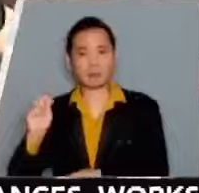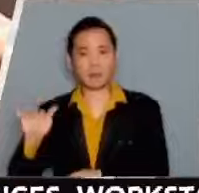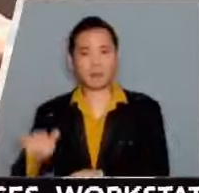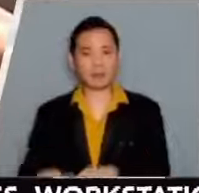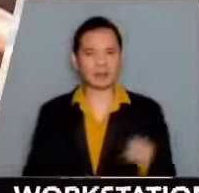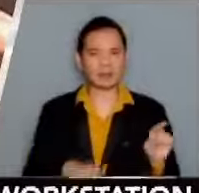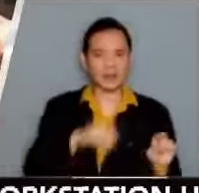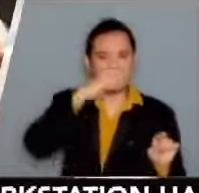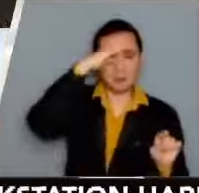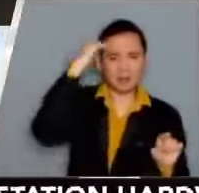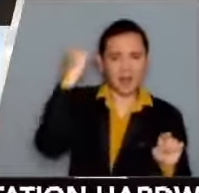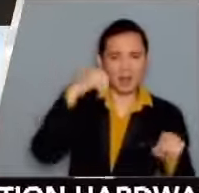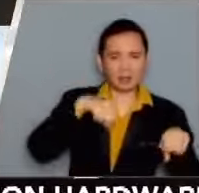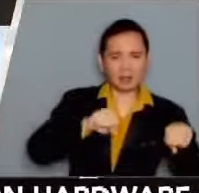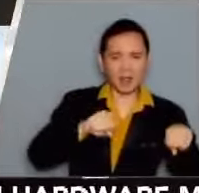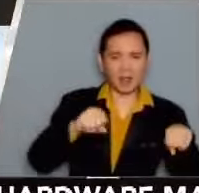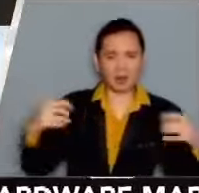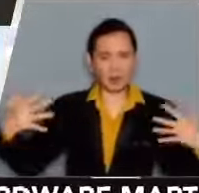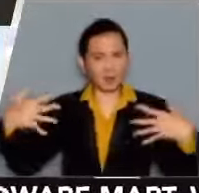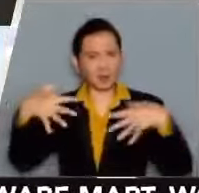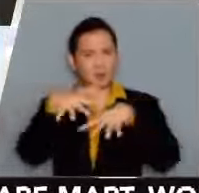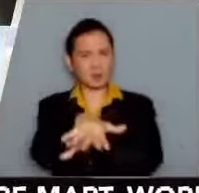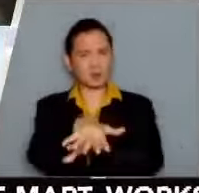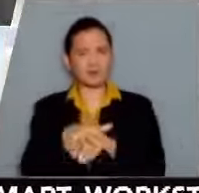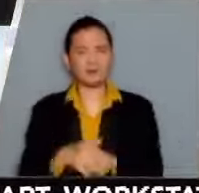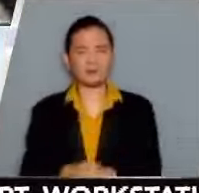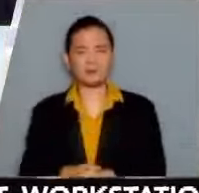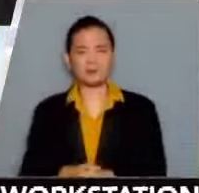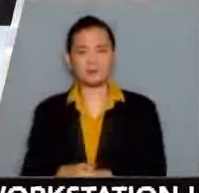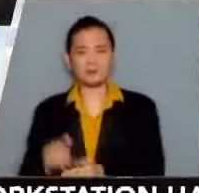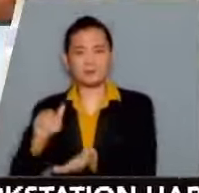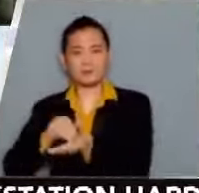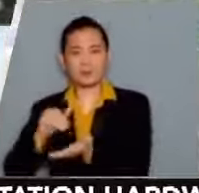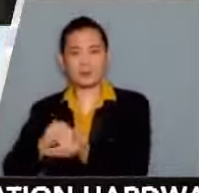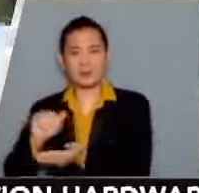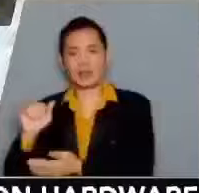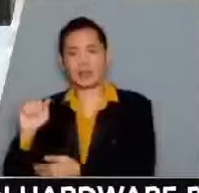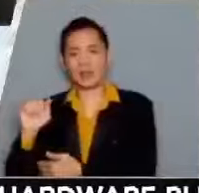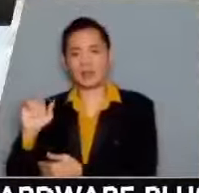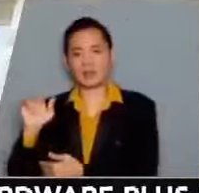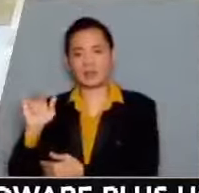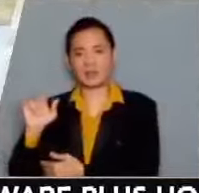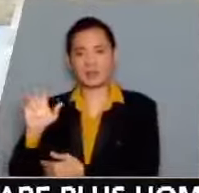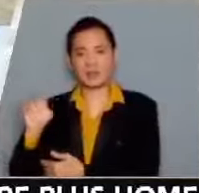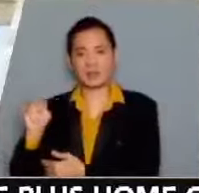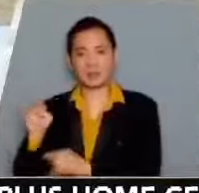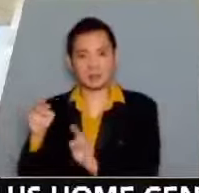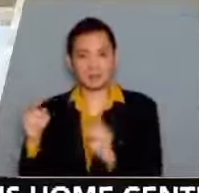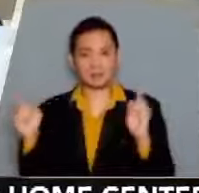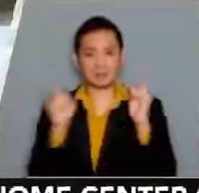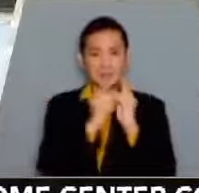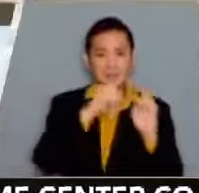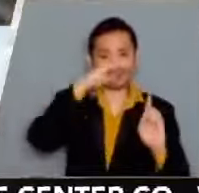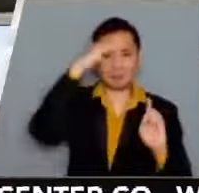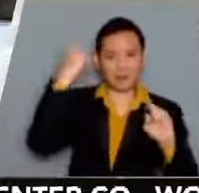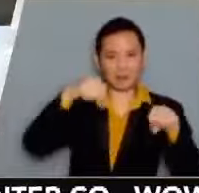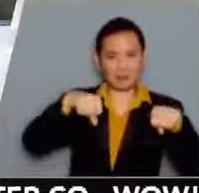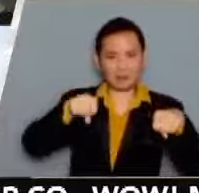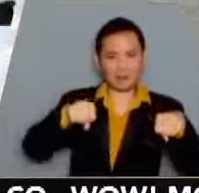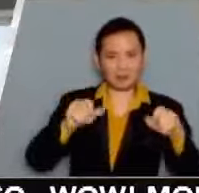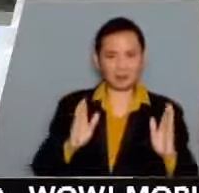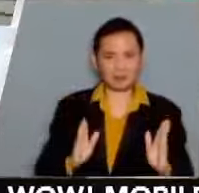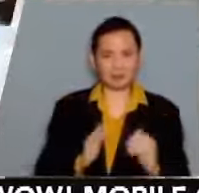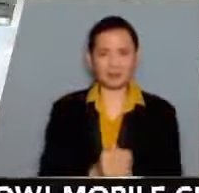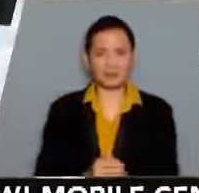Rider. Doc Analyn Santos meets Elias Guerrero alias Black Rider. Tatawid ulit ang karakter ng Jillian Ward sa